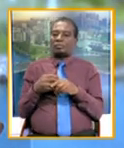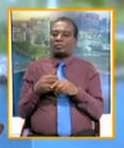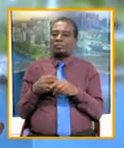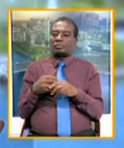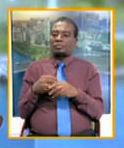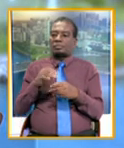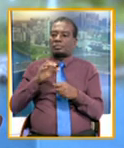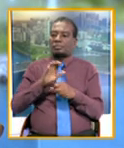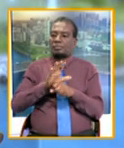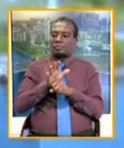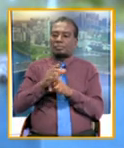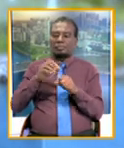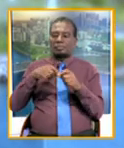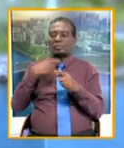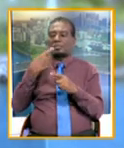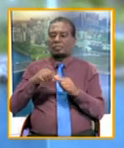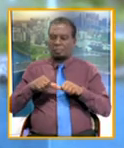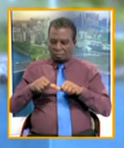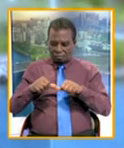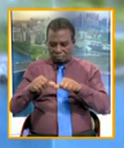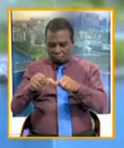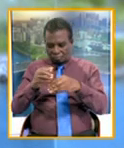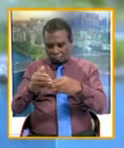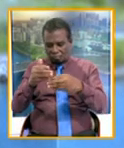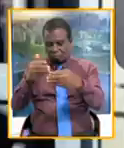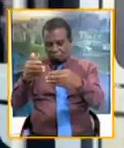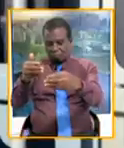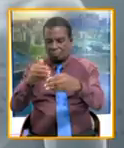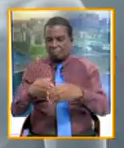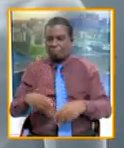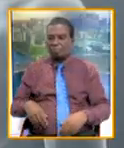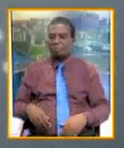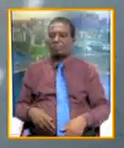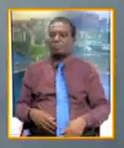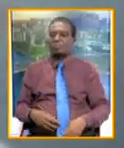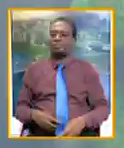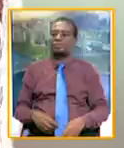Le coronavirus qui malheureusement continue son avancée.